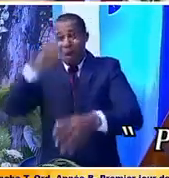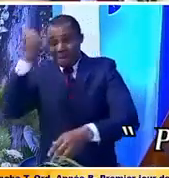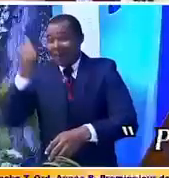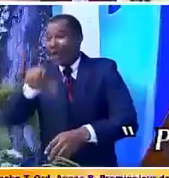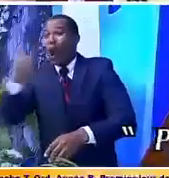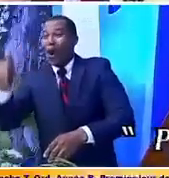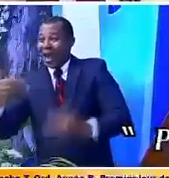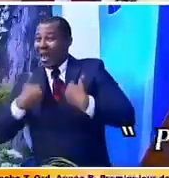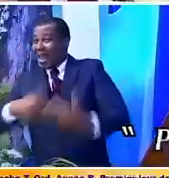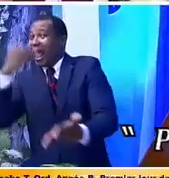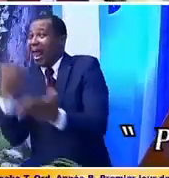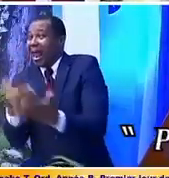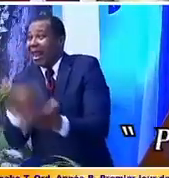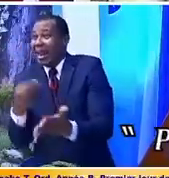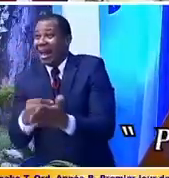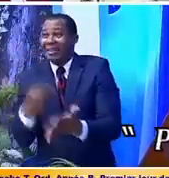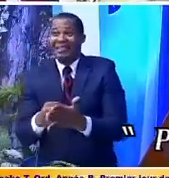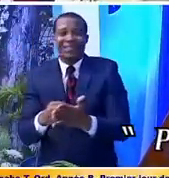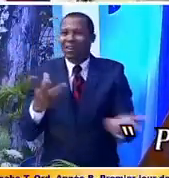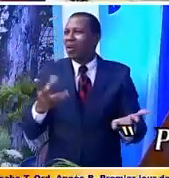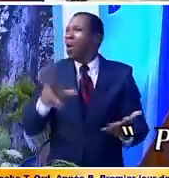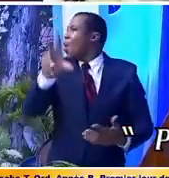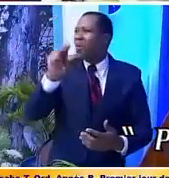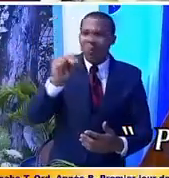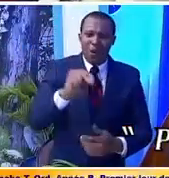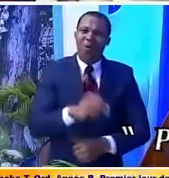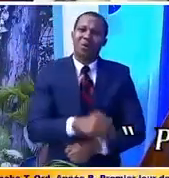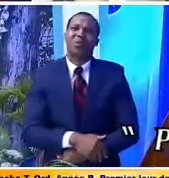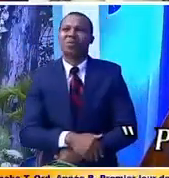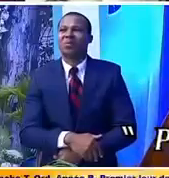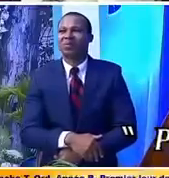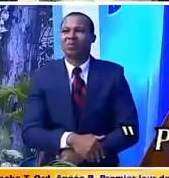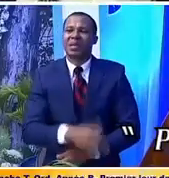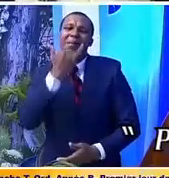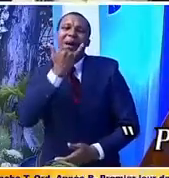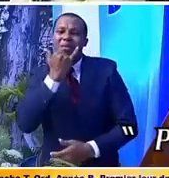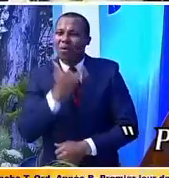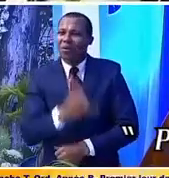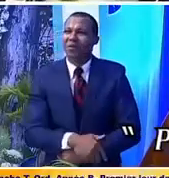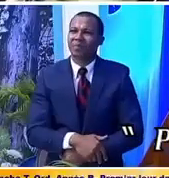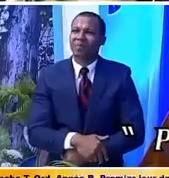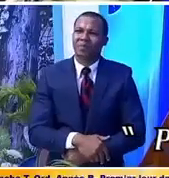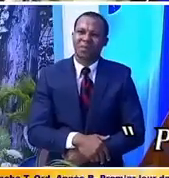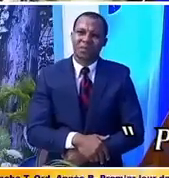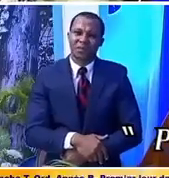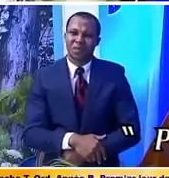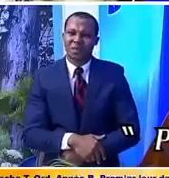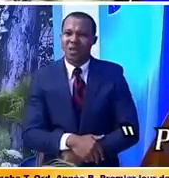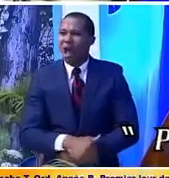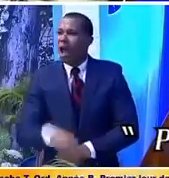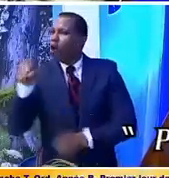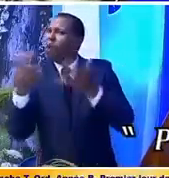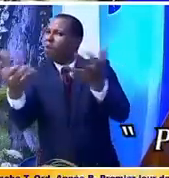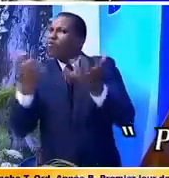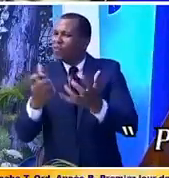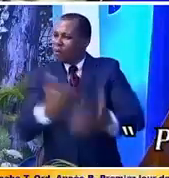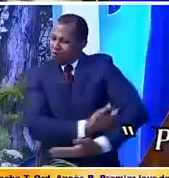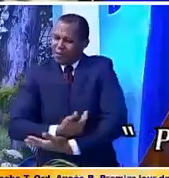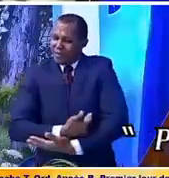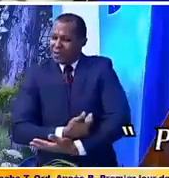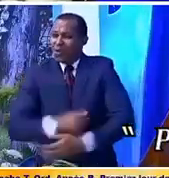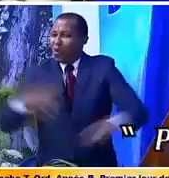ap di yo, ou pa se pa de siyan ti moun nan, se entel entel, go siyan ti oui. Ou mda remen gen siyan ti sa nan famim.